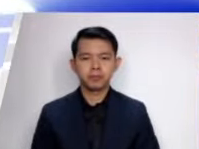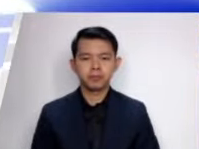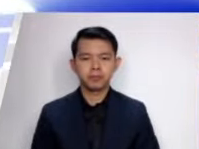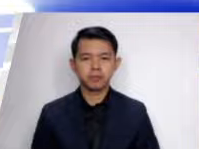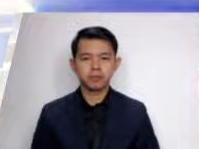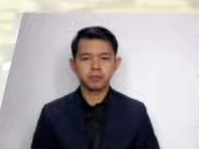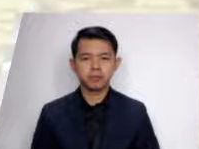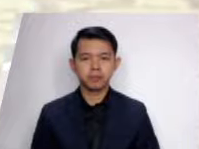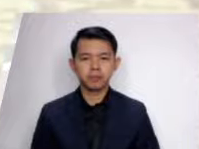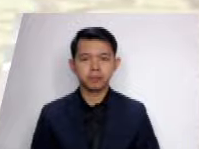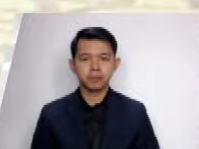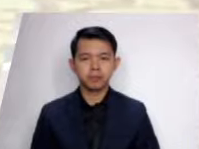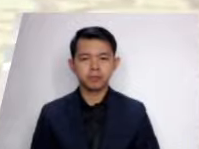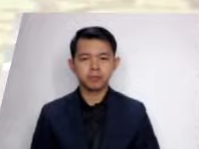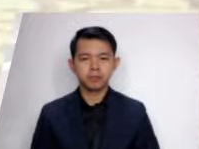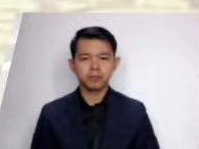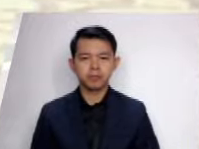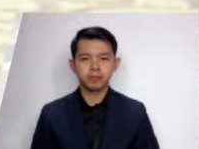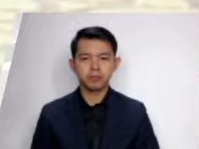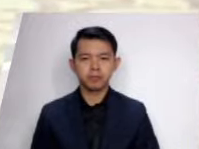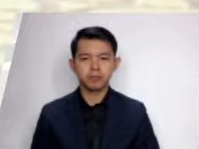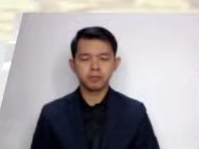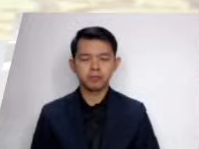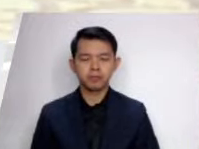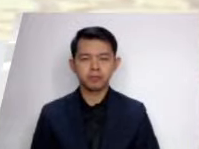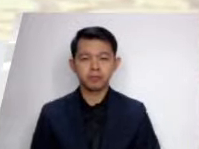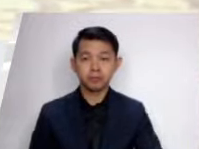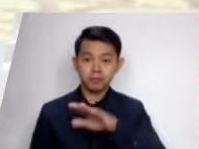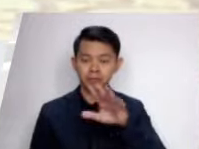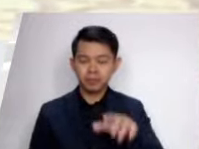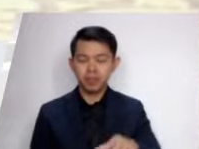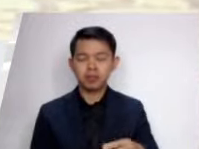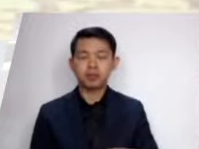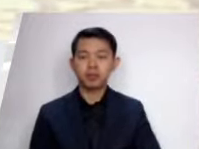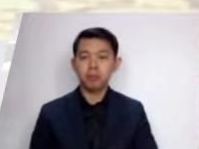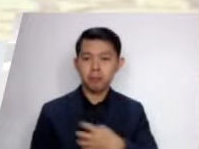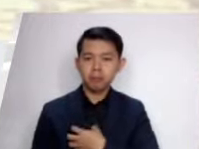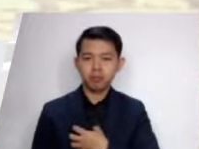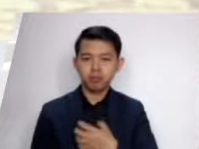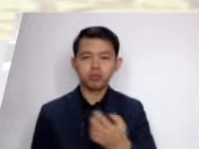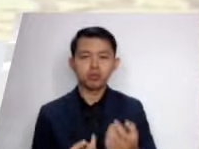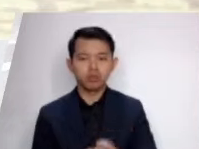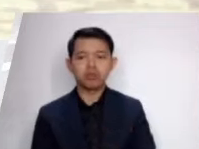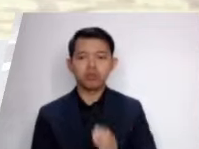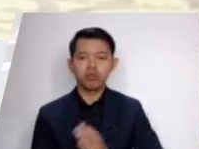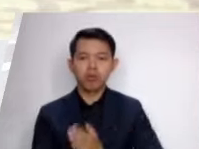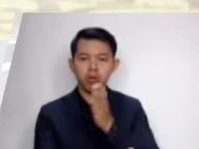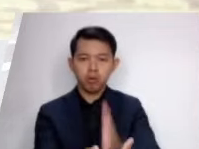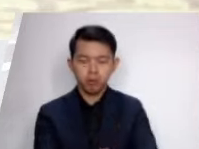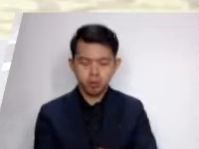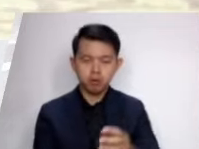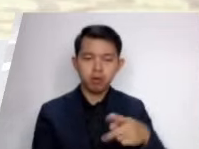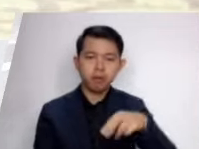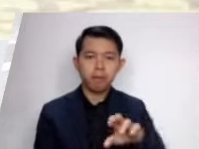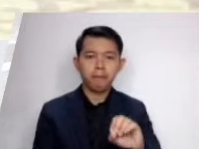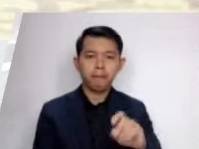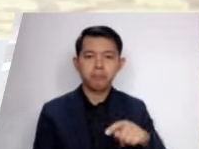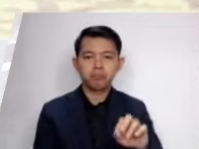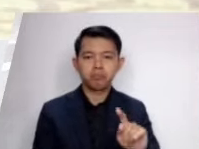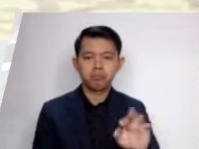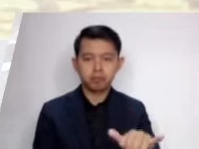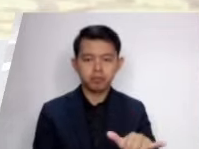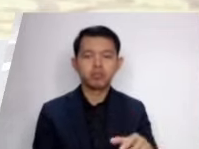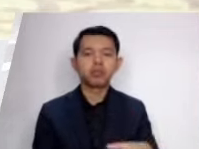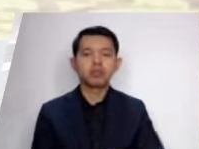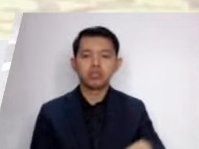Tony, Rafi, sabay-sabay na pinasok ng mga pulis ang mga property ni Kingdom of Jesus Christ founder Pastor Apollo C. Quiboloy dito sa Davao City kaninang